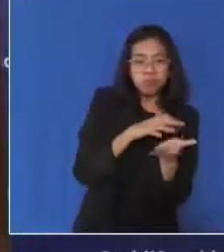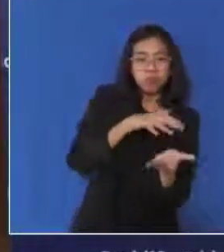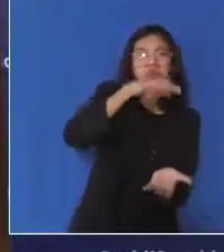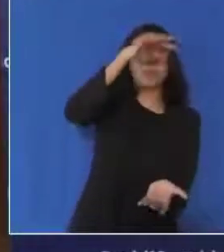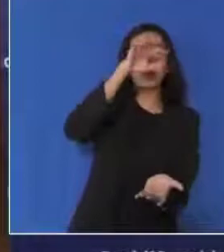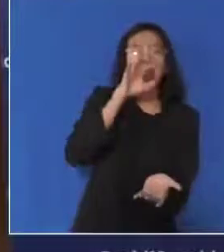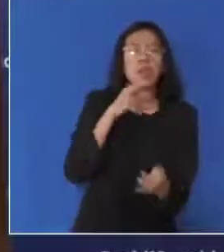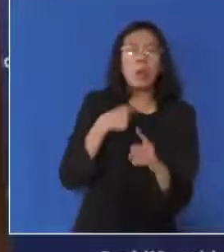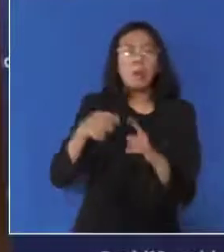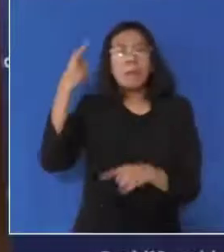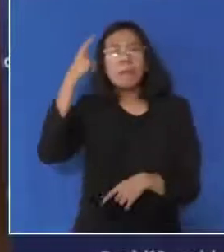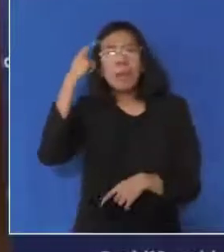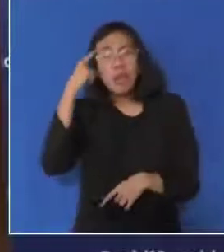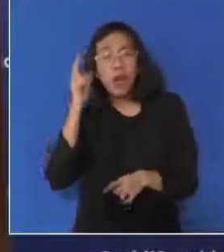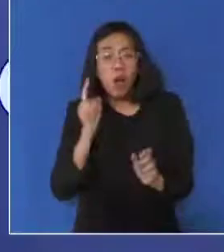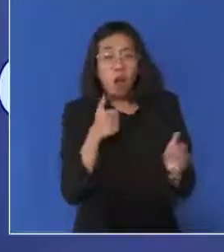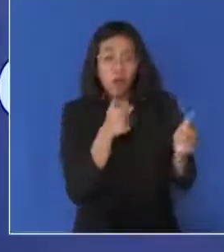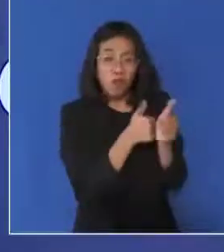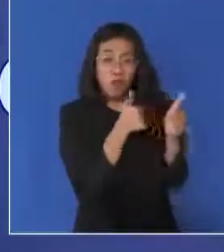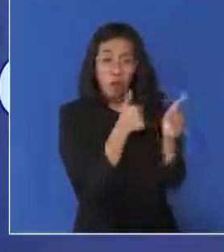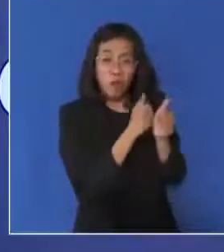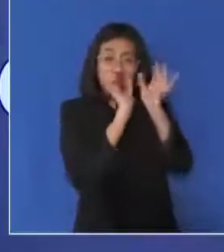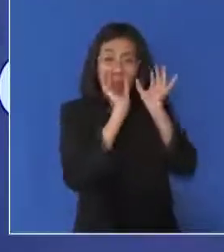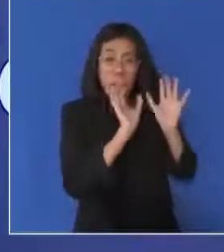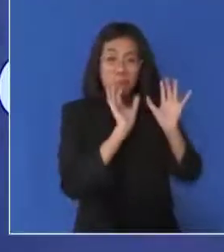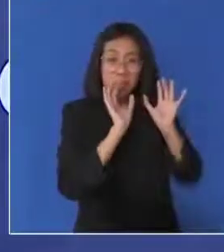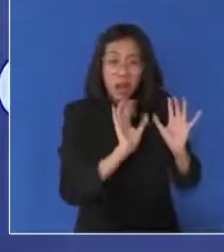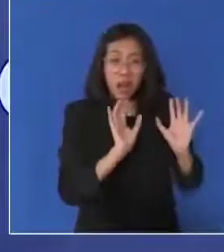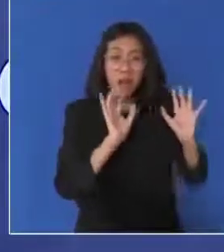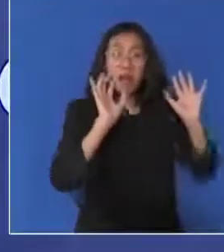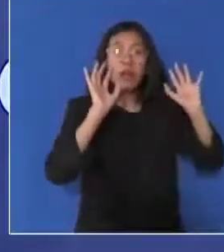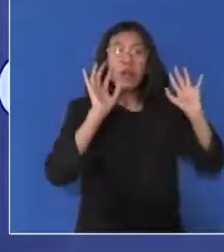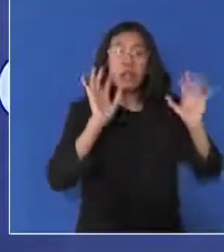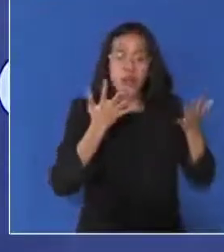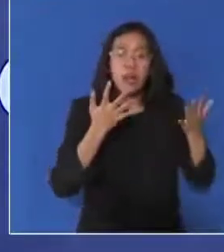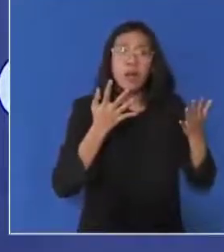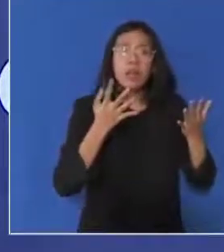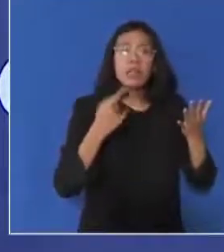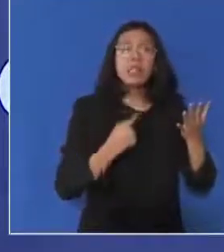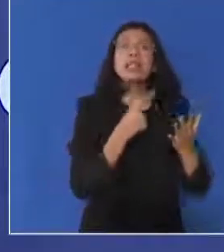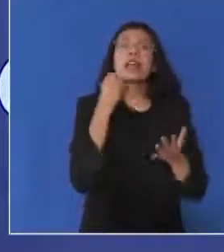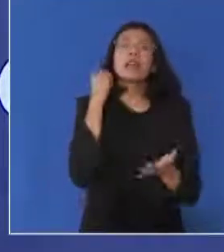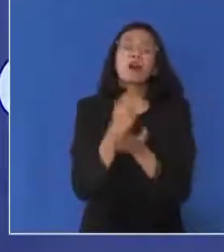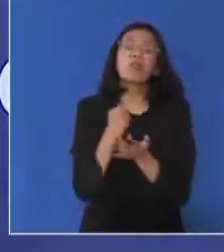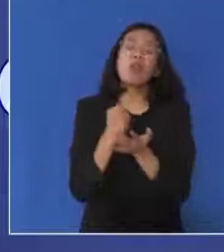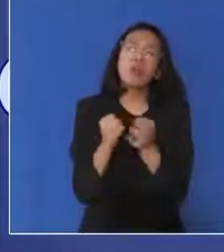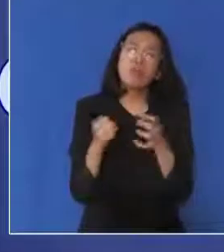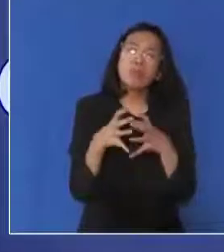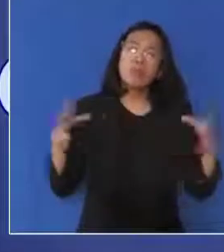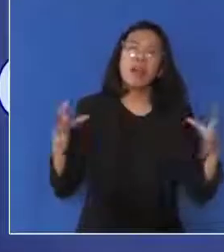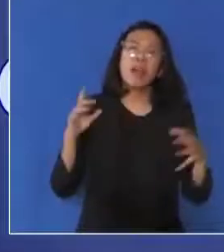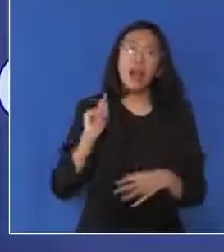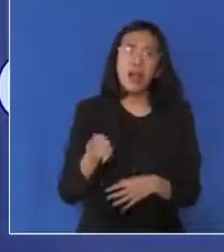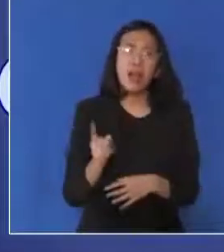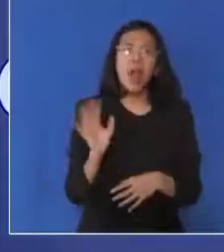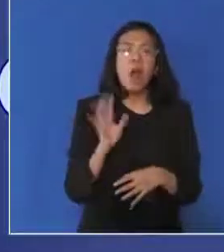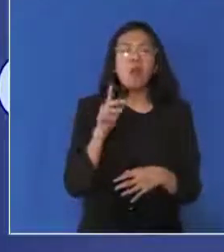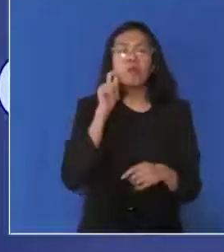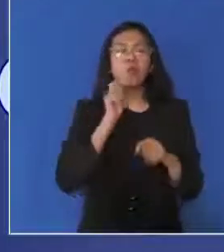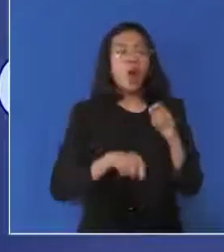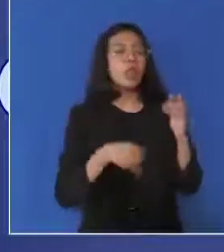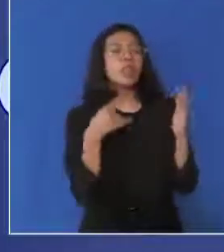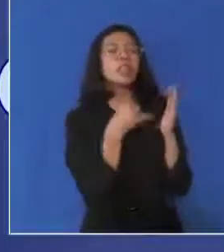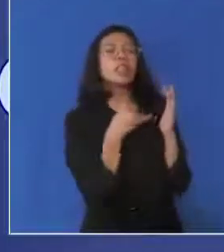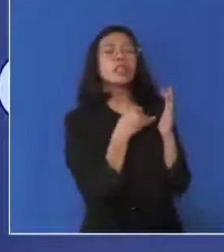berpikir bahwa inward followers yang sudah mengikutimu ini juga kita punya tanggungjawab jadi jangan sekedar bikin konten